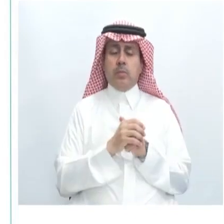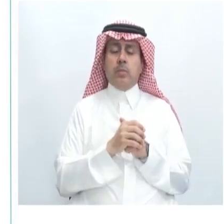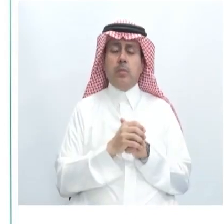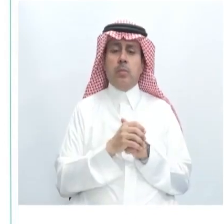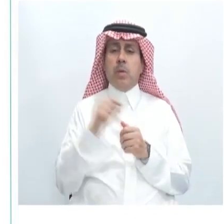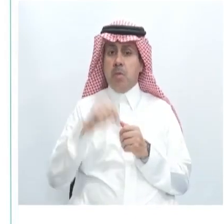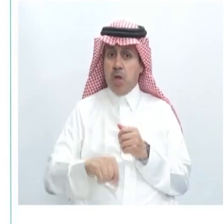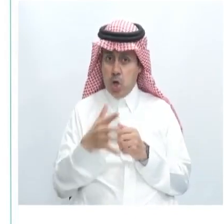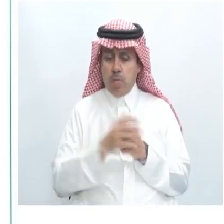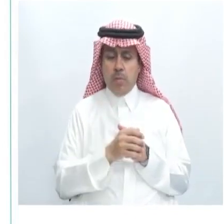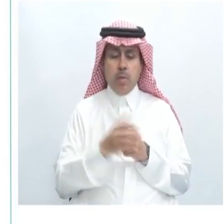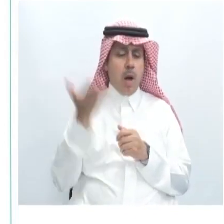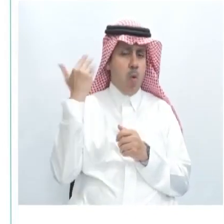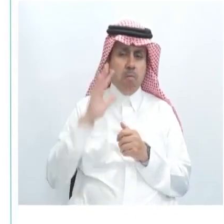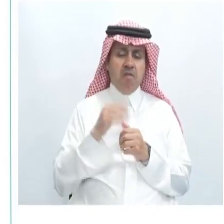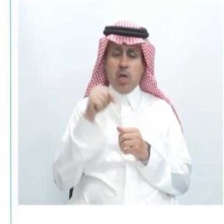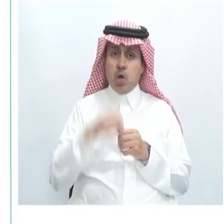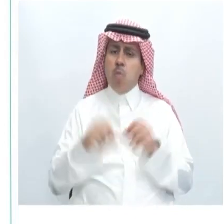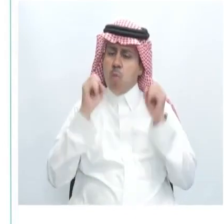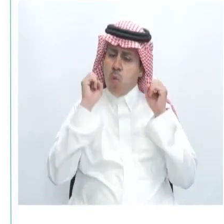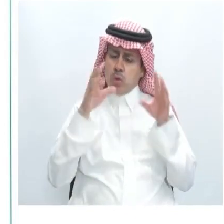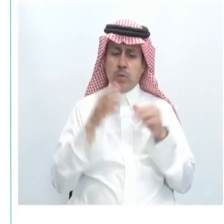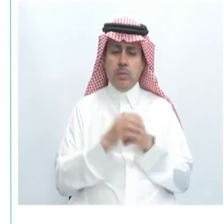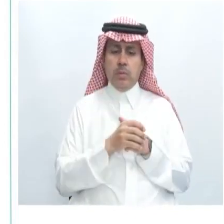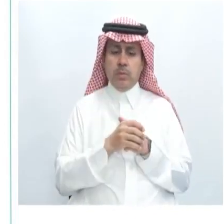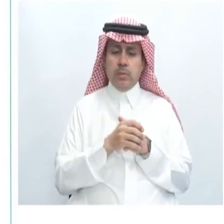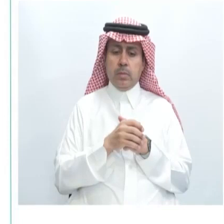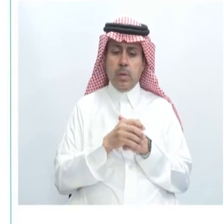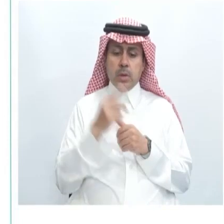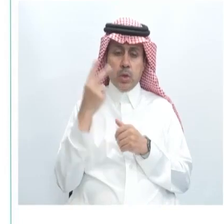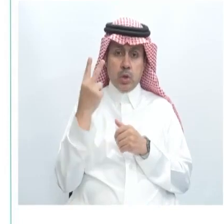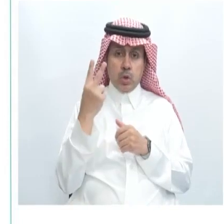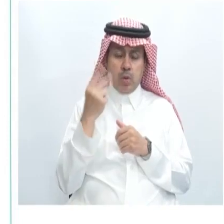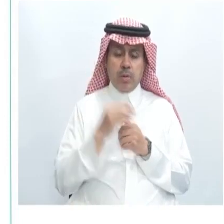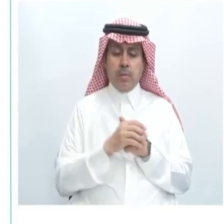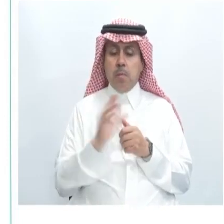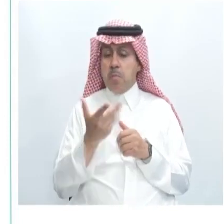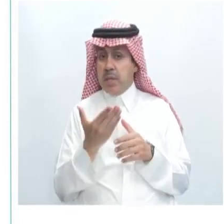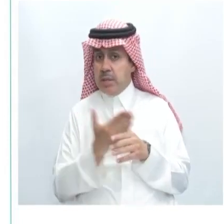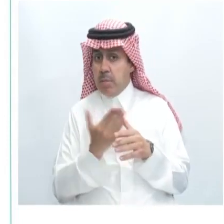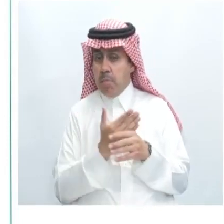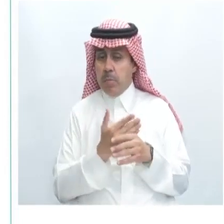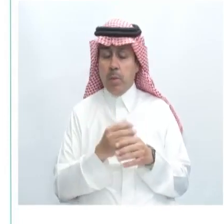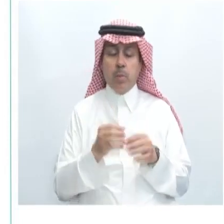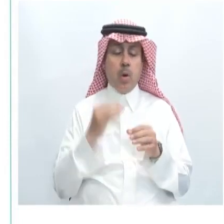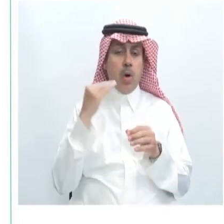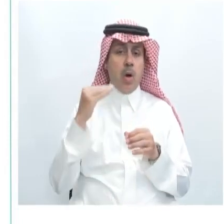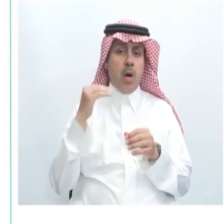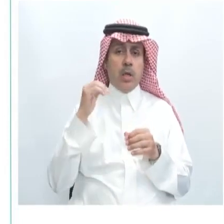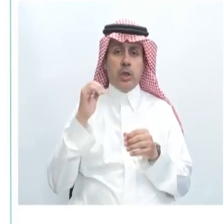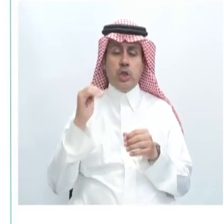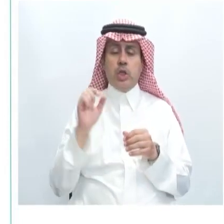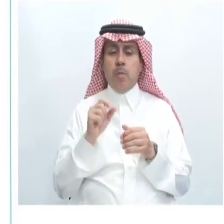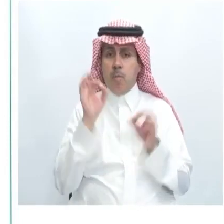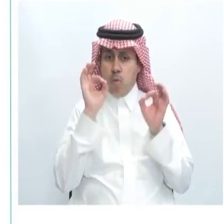كثيره كما هو في العالم الذي نعيشه الان ما سبب الحاجه الدائمه الى التسويق لدى